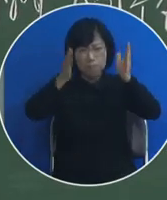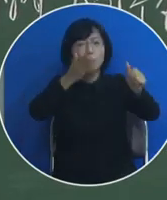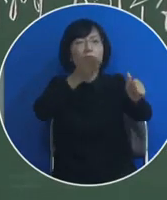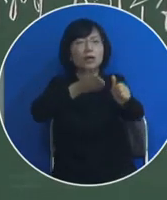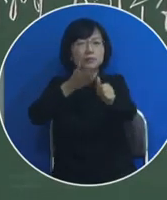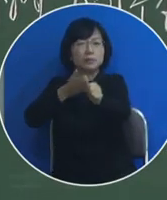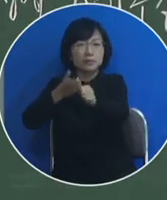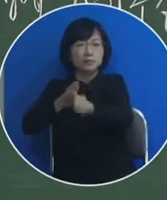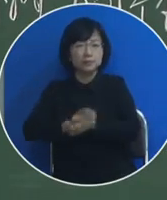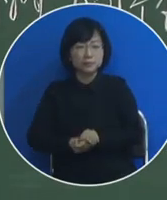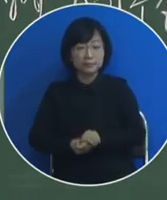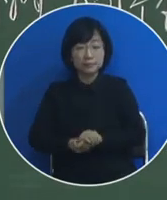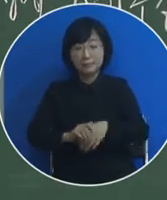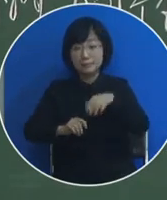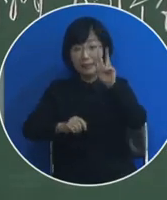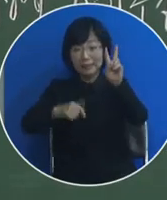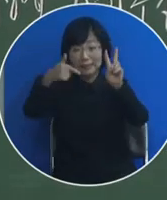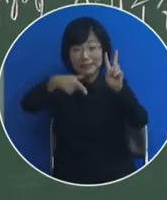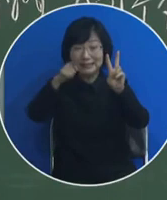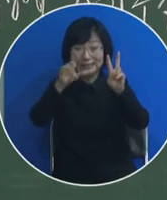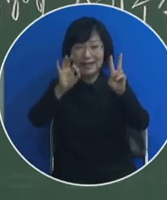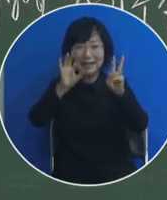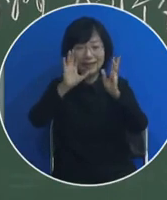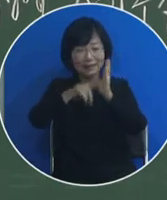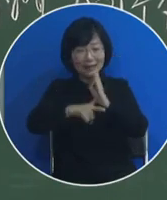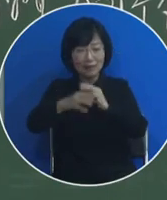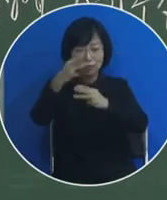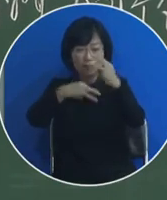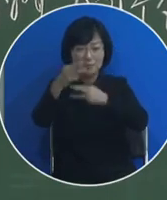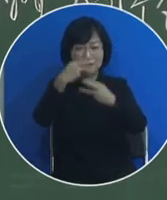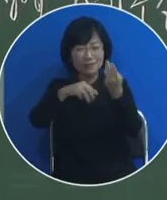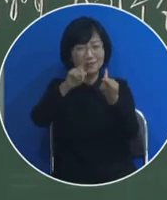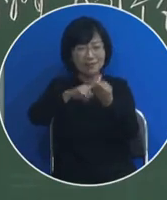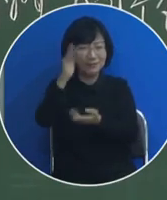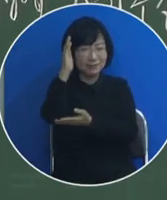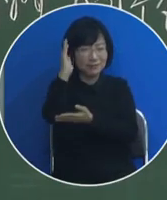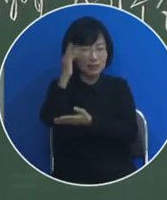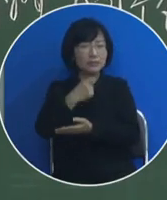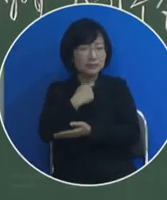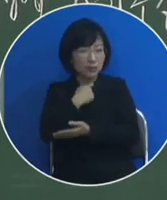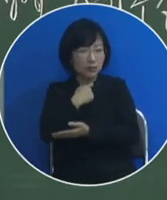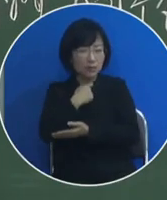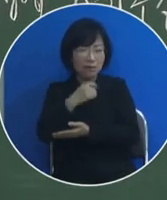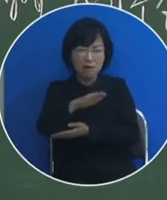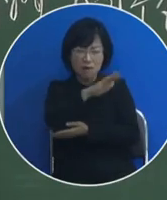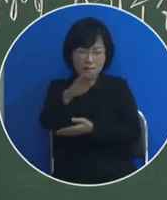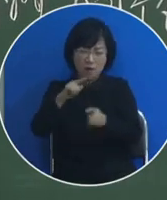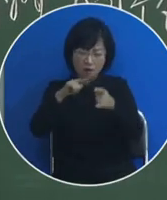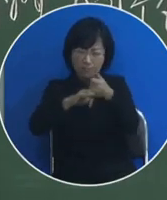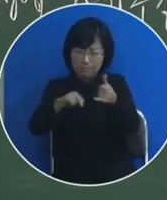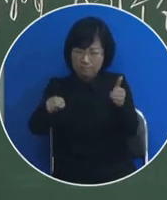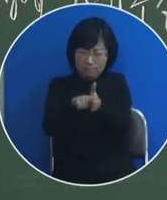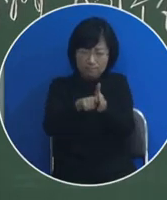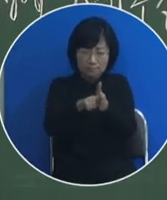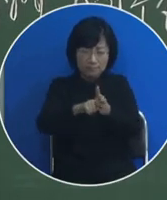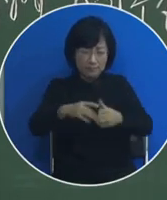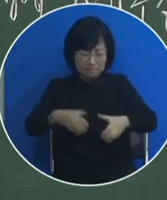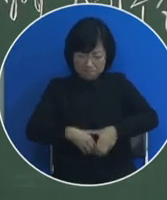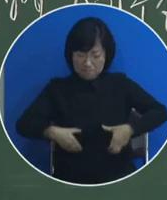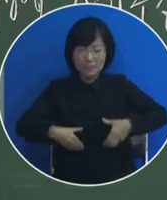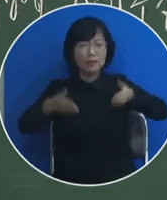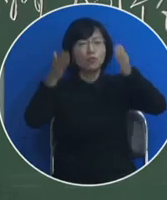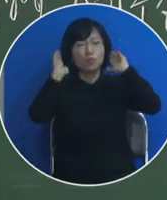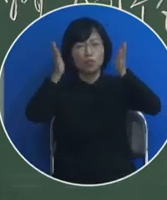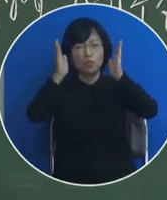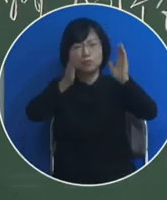하겠습니다만 여러분들이 당당하게 언약 붙잡고 하나님의 능력으로 공부해야 돼요. I'll speak more about that in a second lecture to our remnants, but you have to really grab hold of God's covenant and